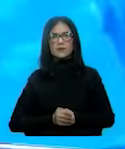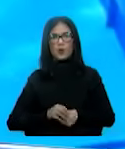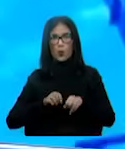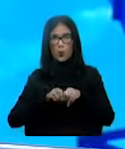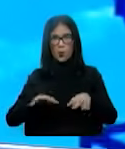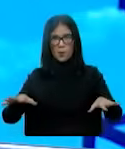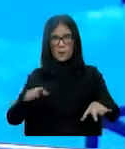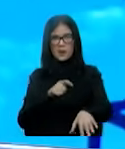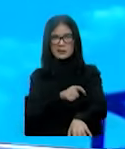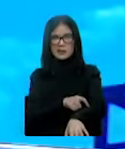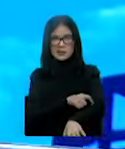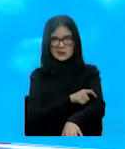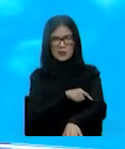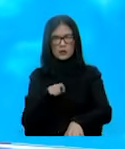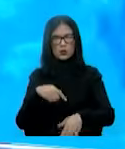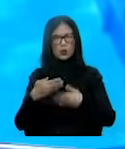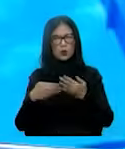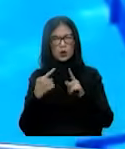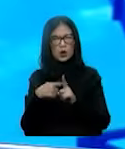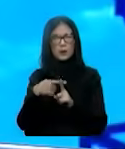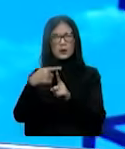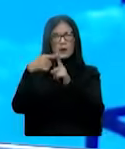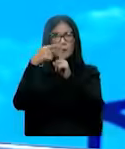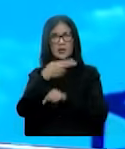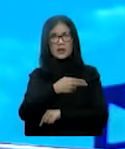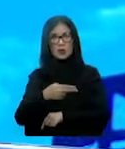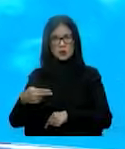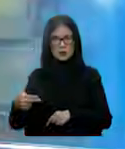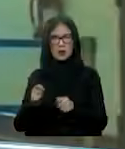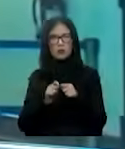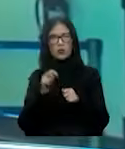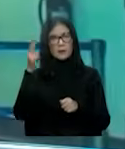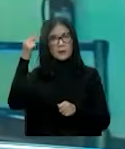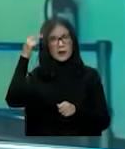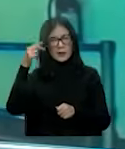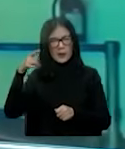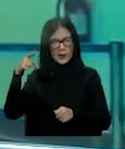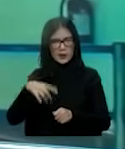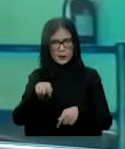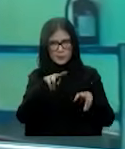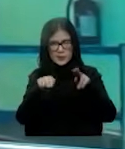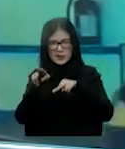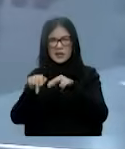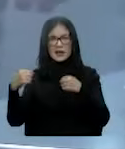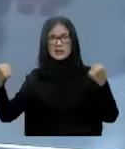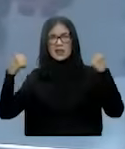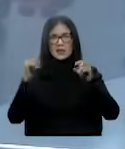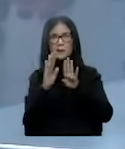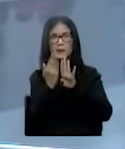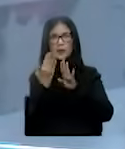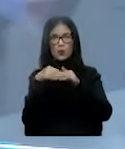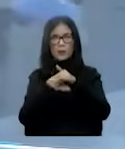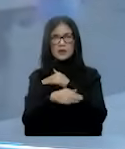wabah Mpox atau cacar monyet yang terus mengalami peningkatan di Indonesia membuat pemerintah memperketat pemeriksaan kesehatan di pintu masuk